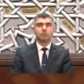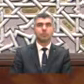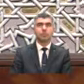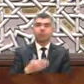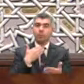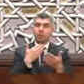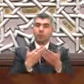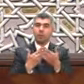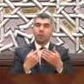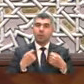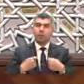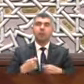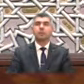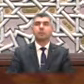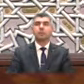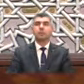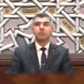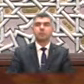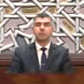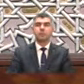شكرا السيدة الرئيسة، شكرا